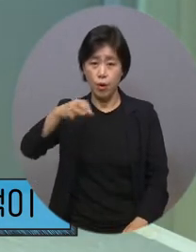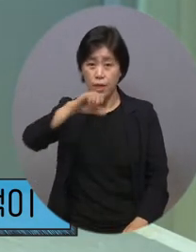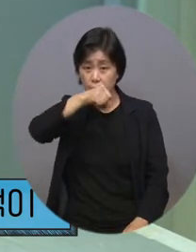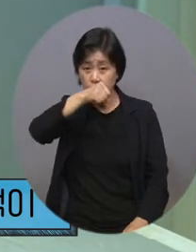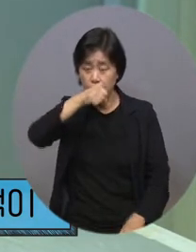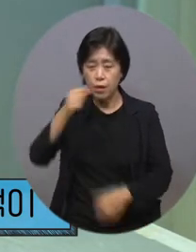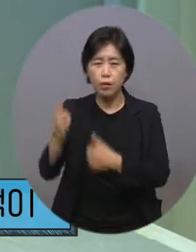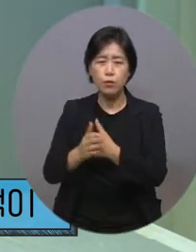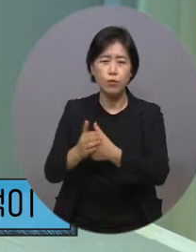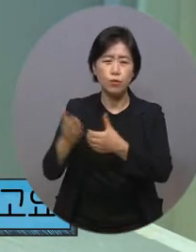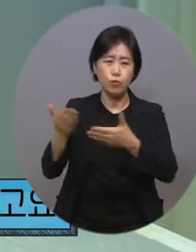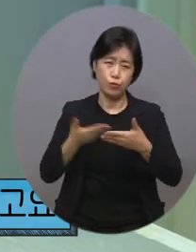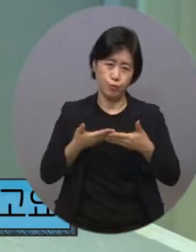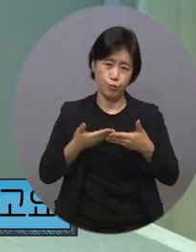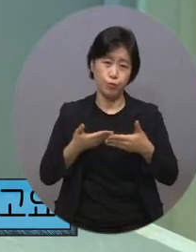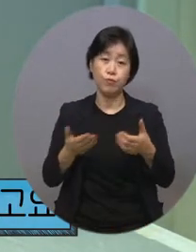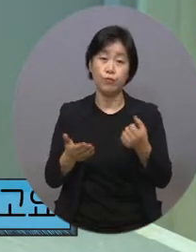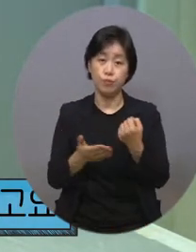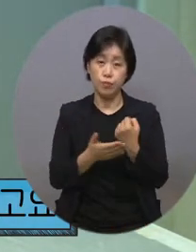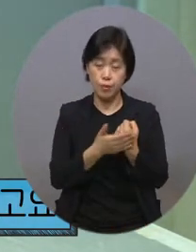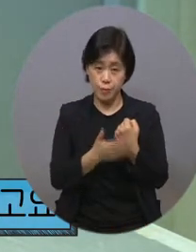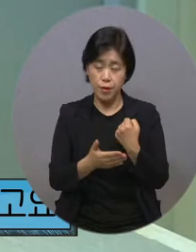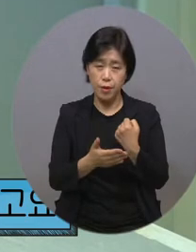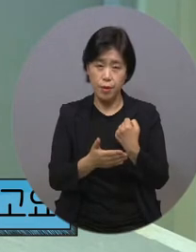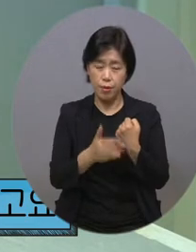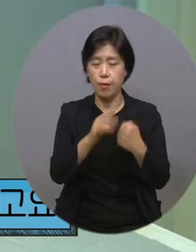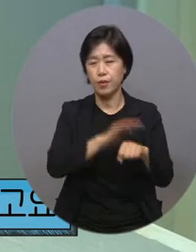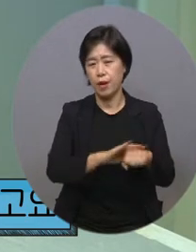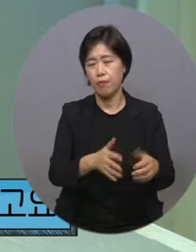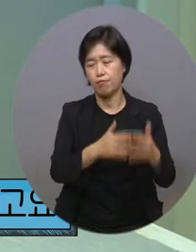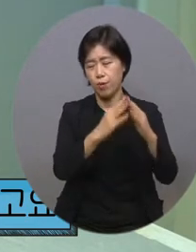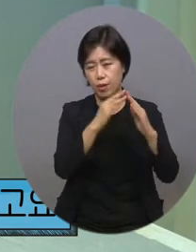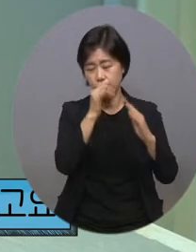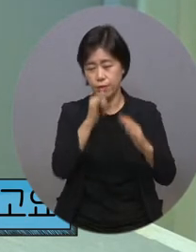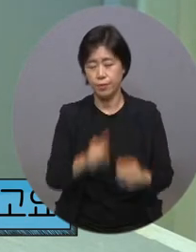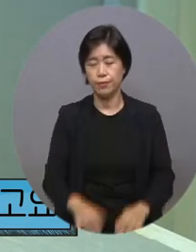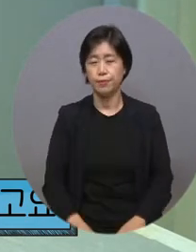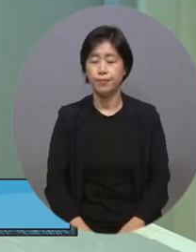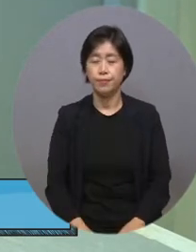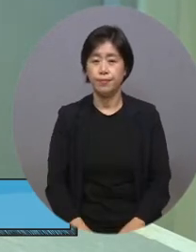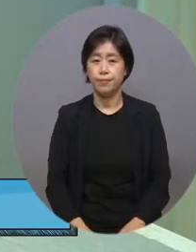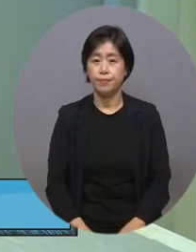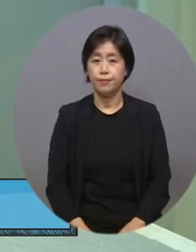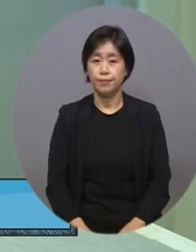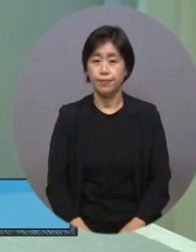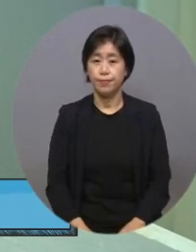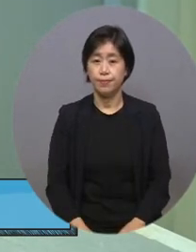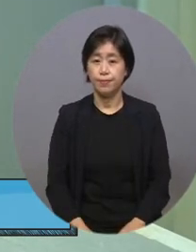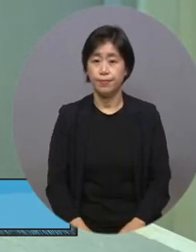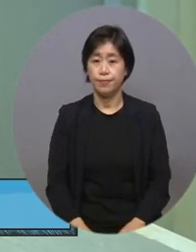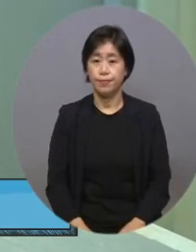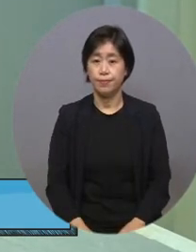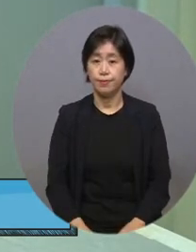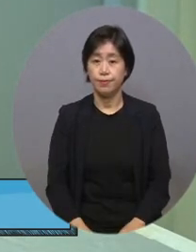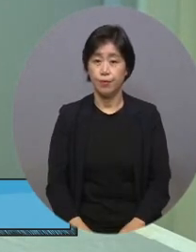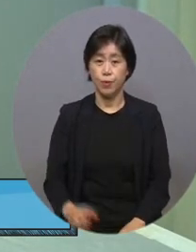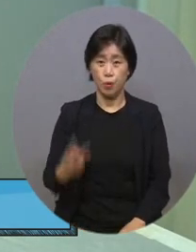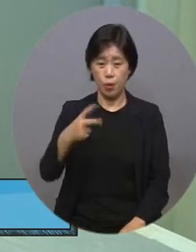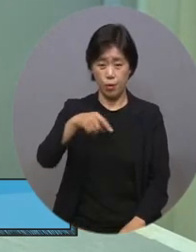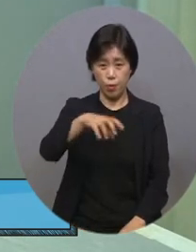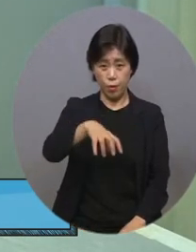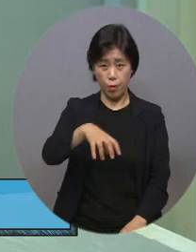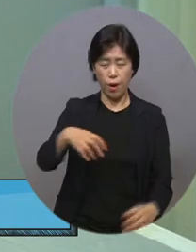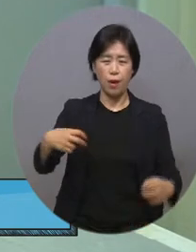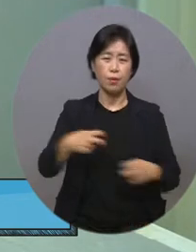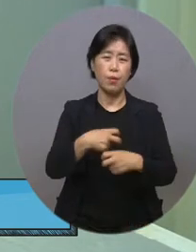대부분의 금액이 네. 장애인 고용공단에서 지원을 받았던 금액으로 지어졌고요. 그리고 저희가